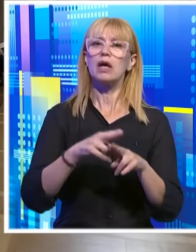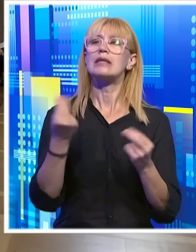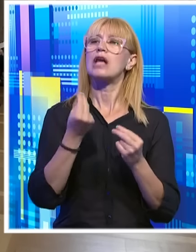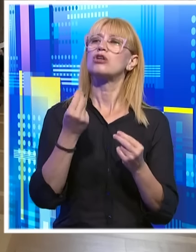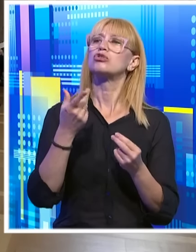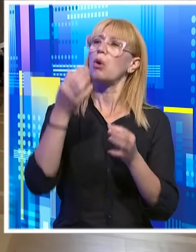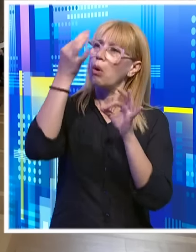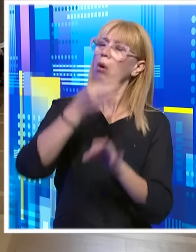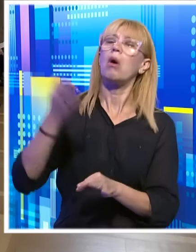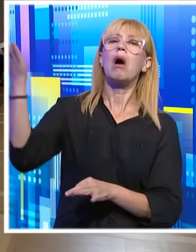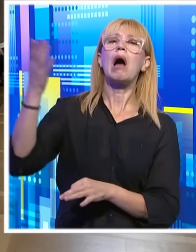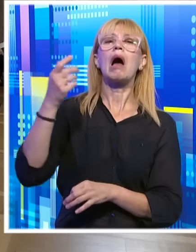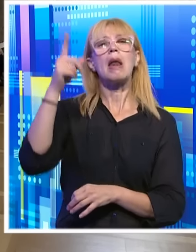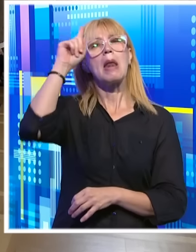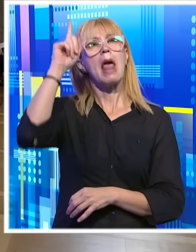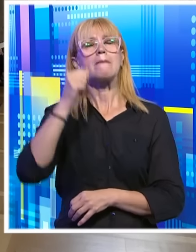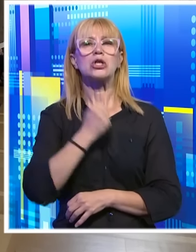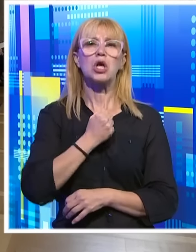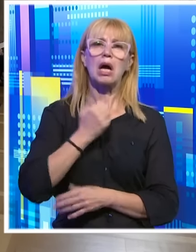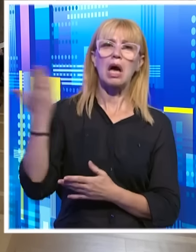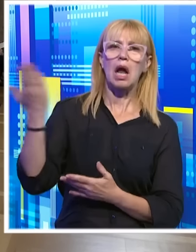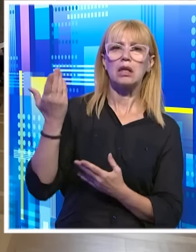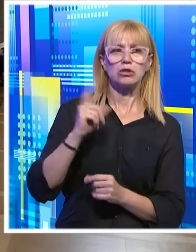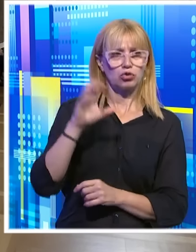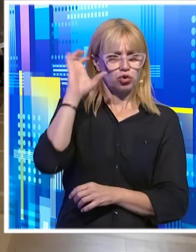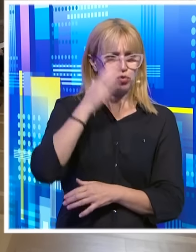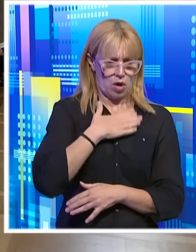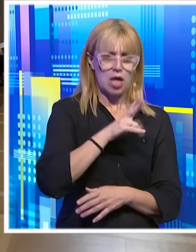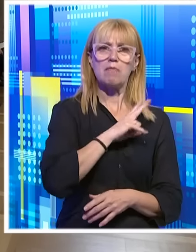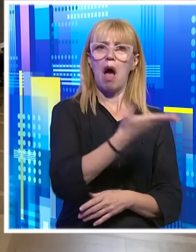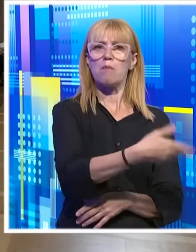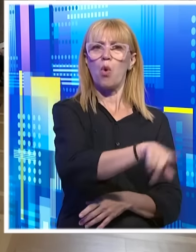garantuju sami sebi jer i oni imaju litijum, a ne slušamo naše stručnjake?